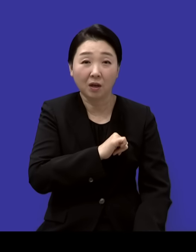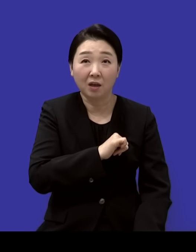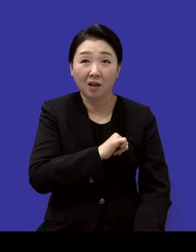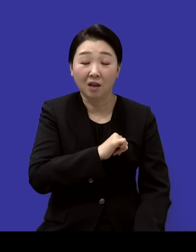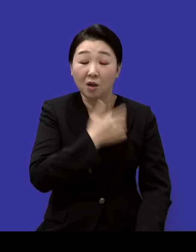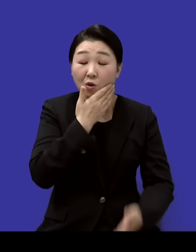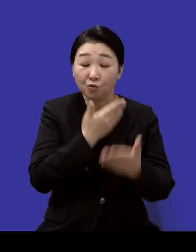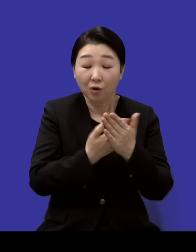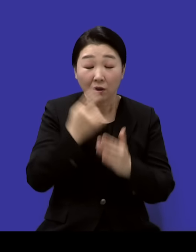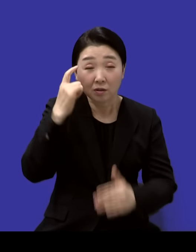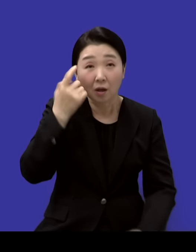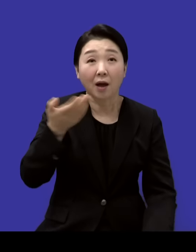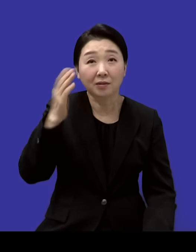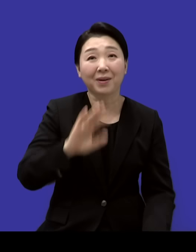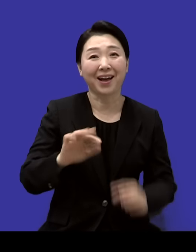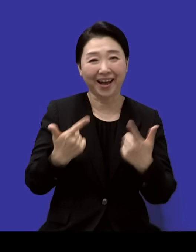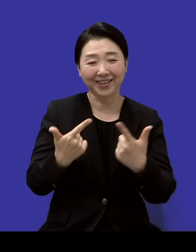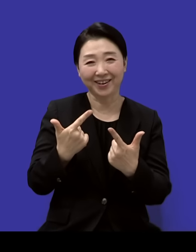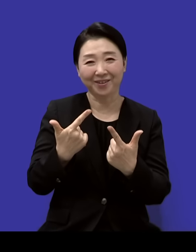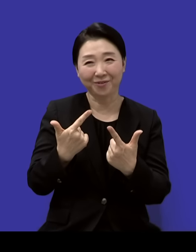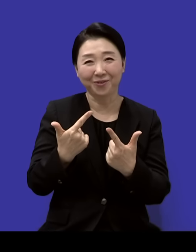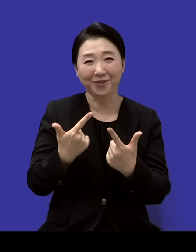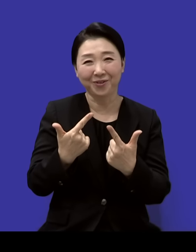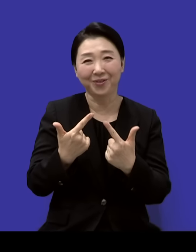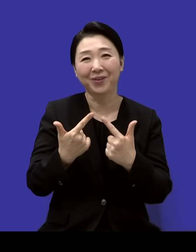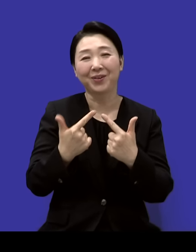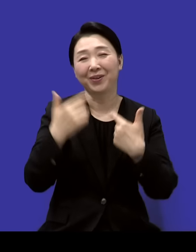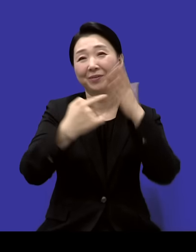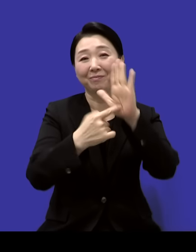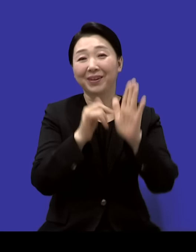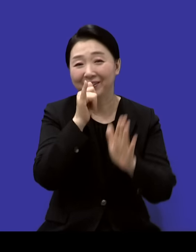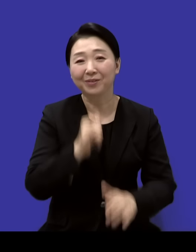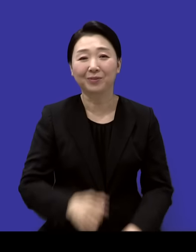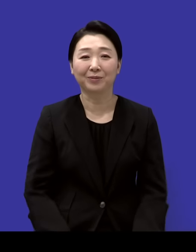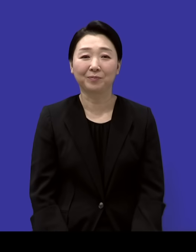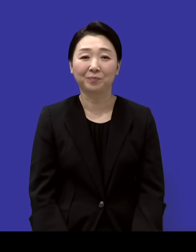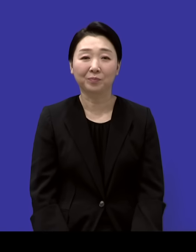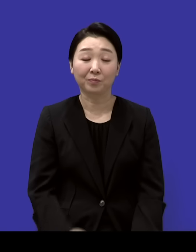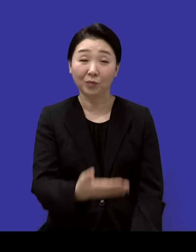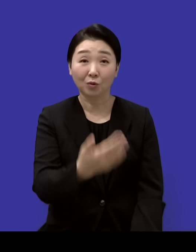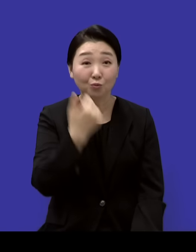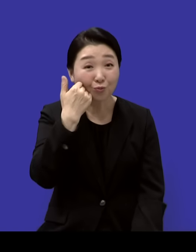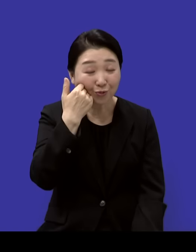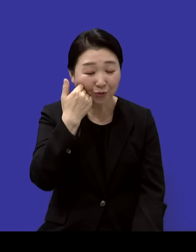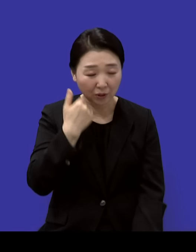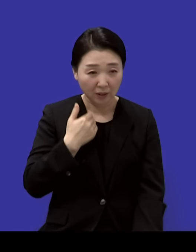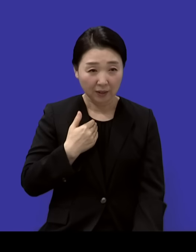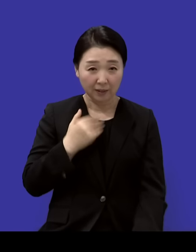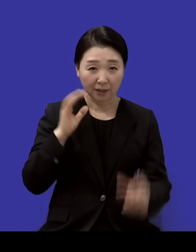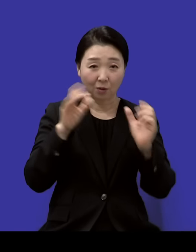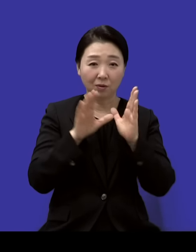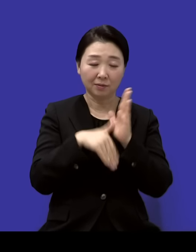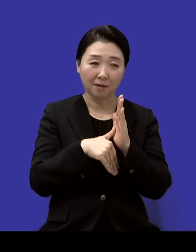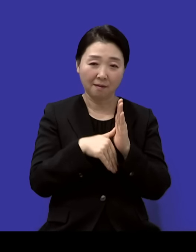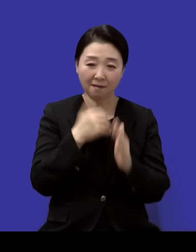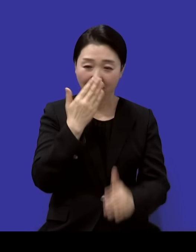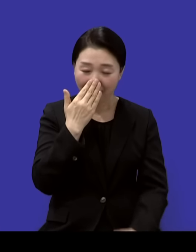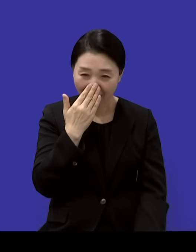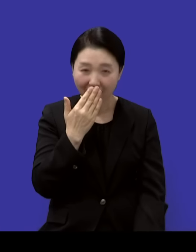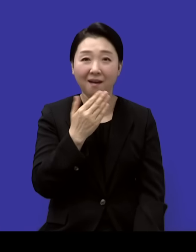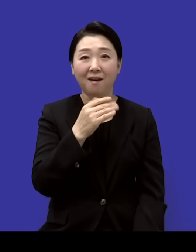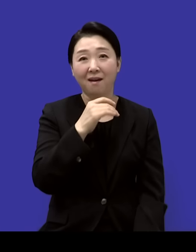인터뷰를 해주셨더라고요. 네네. 예, 어떤 아이였어요, 목사님은? 저는 정말 착해했어요. 네. 착하고 조용했어요. 네. 예.